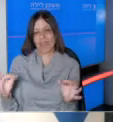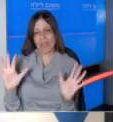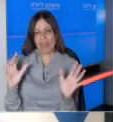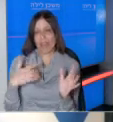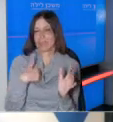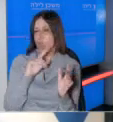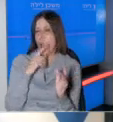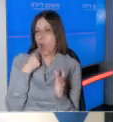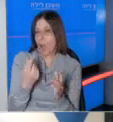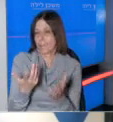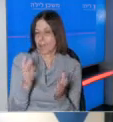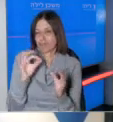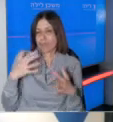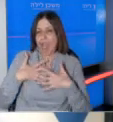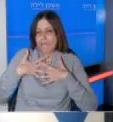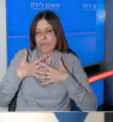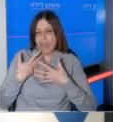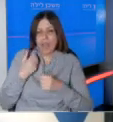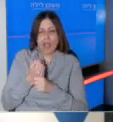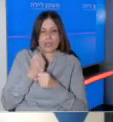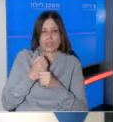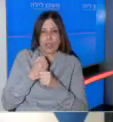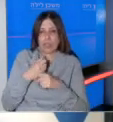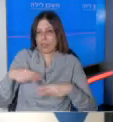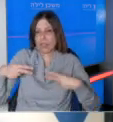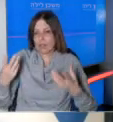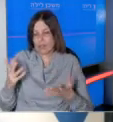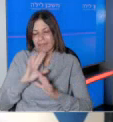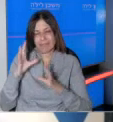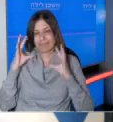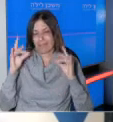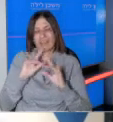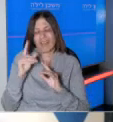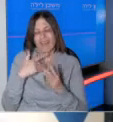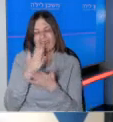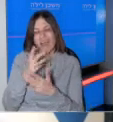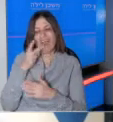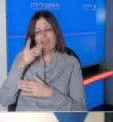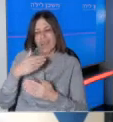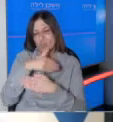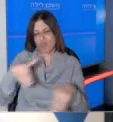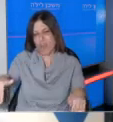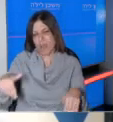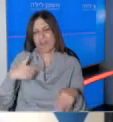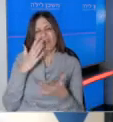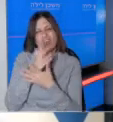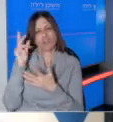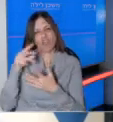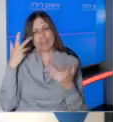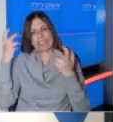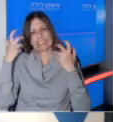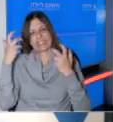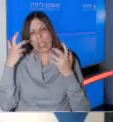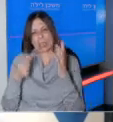עכשיו, אני לא אומר את זה כדי להבהיל או ליצור פאניקה, אנחנו עברנו את השלב הזה. כולנו כבר למודי ניסיון מארבעת